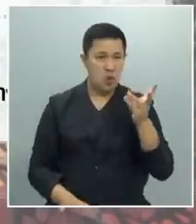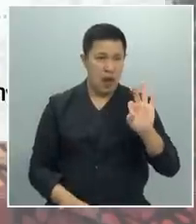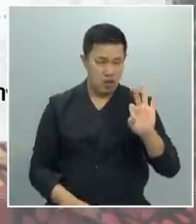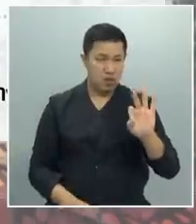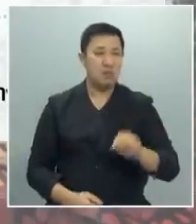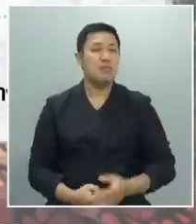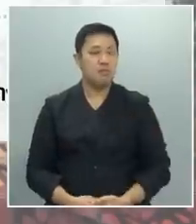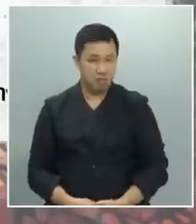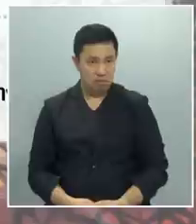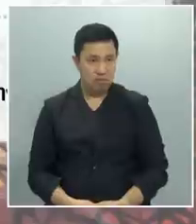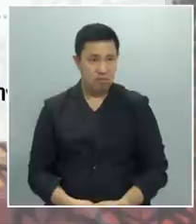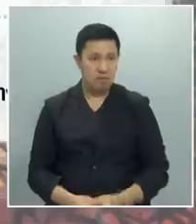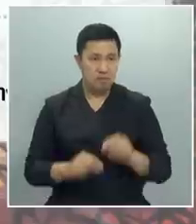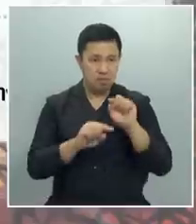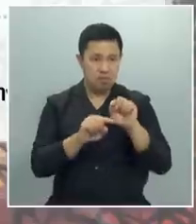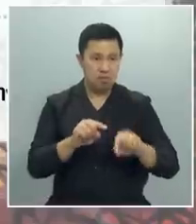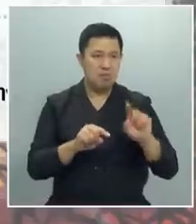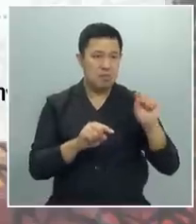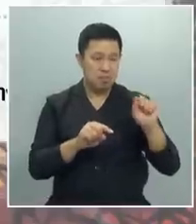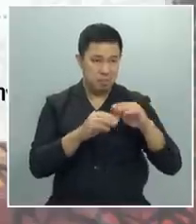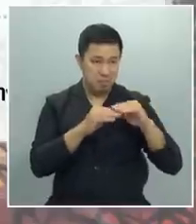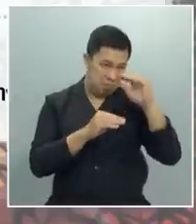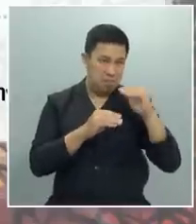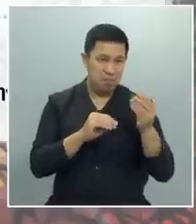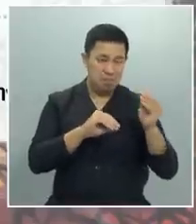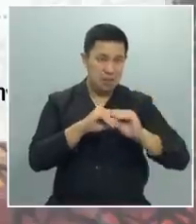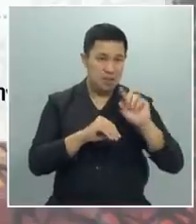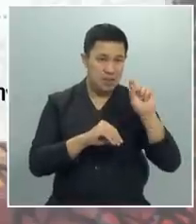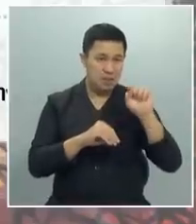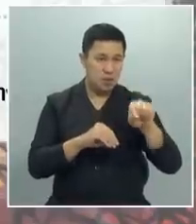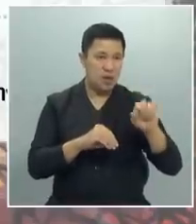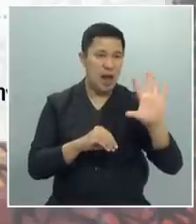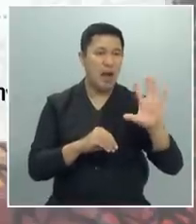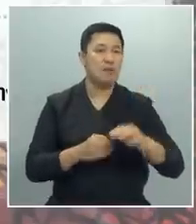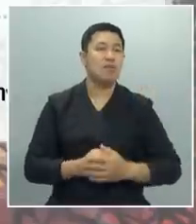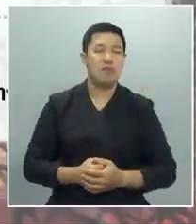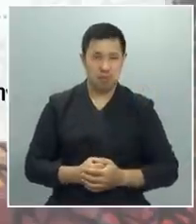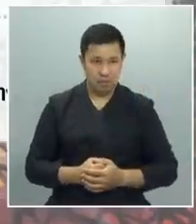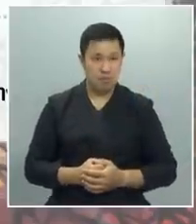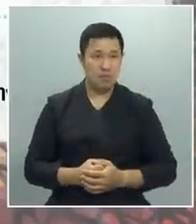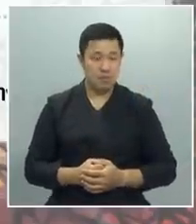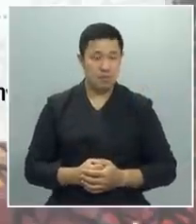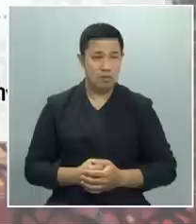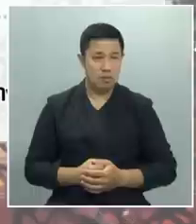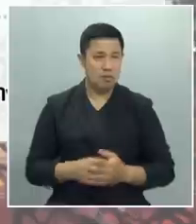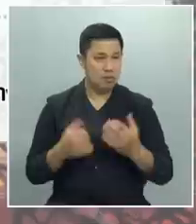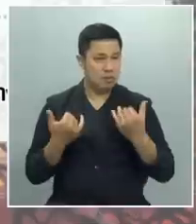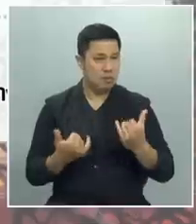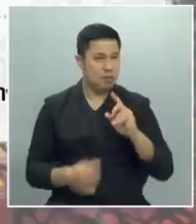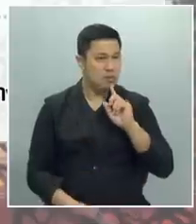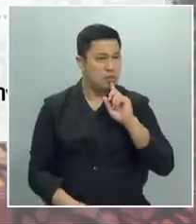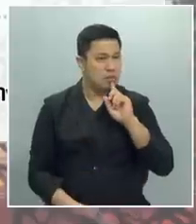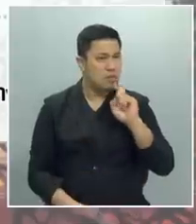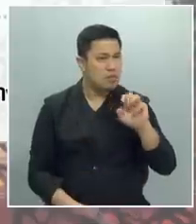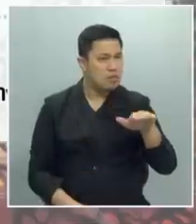คิดเป็น 20%ขึ้นมา 20.5%คำถามก็คือหลายท่าน